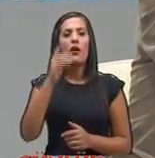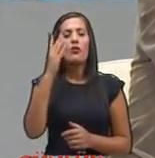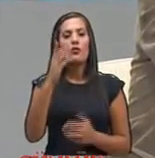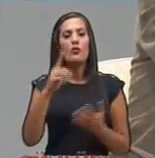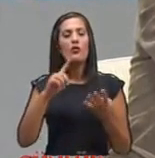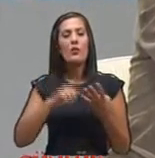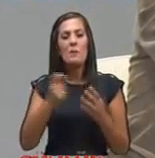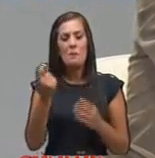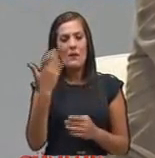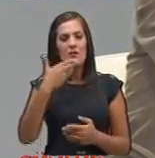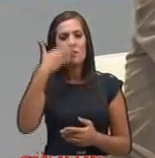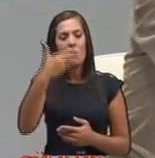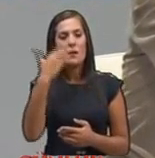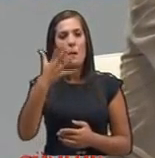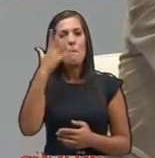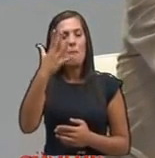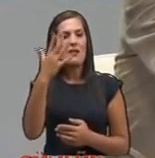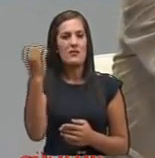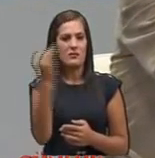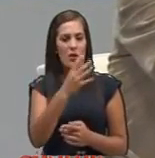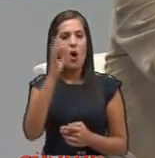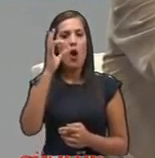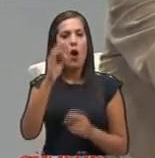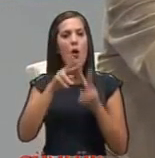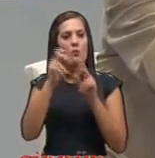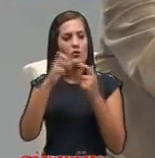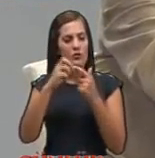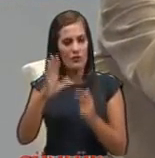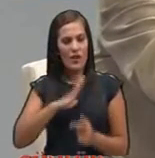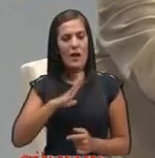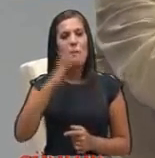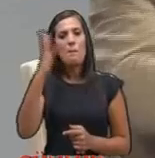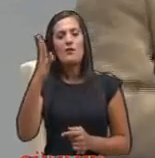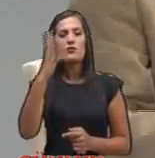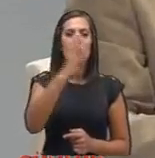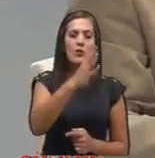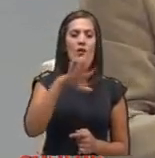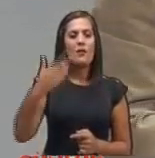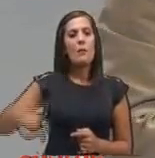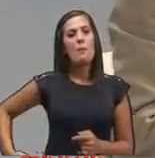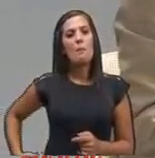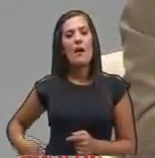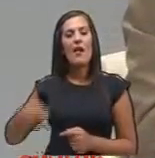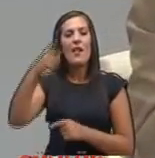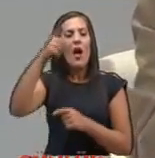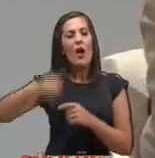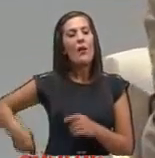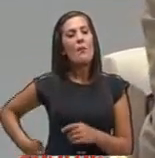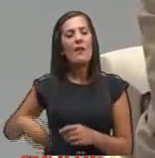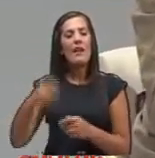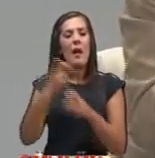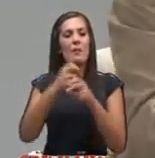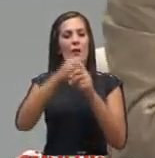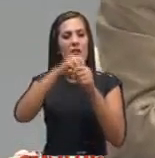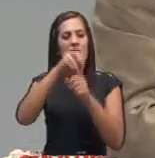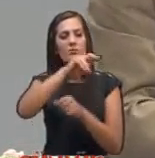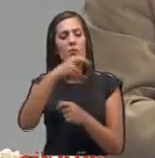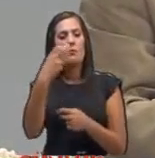burada bahsettiğim gibi 5 omurumuz var. Dördüncü ile 5. veya 5. ile kuyruk sokumu arasındaki boşluklarda yani bu